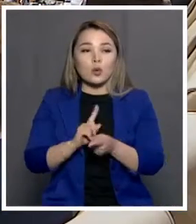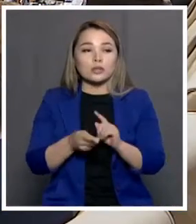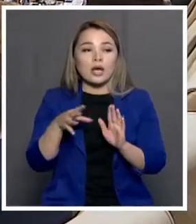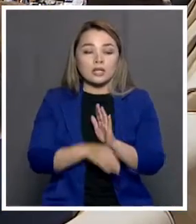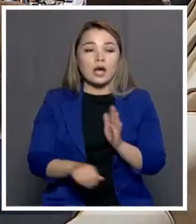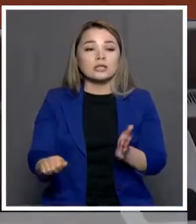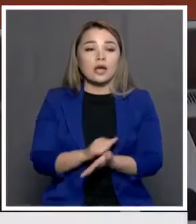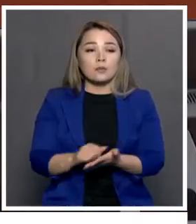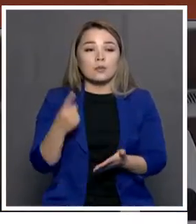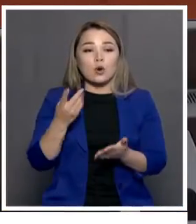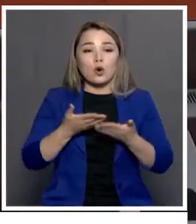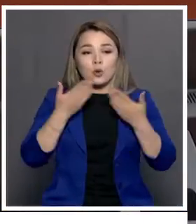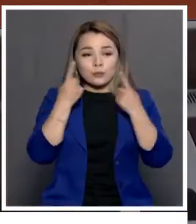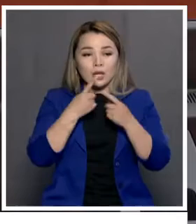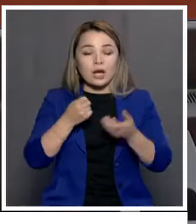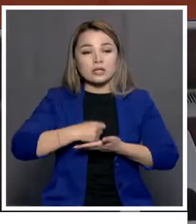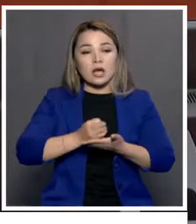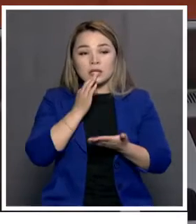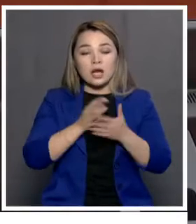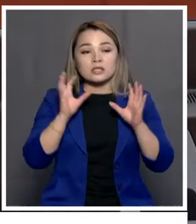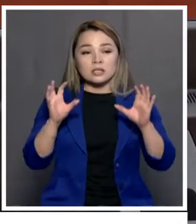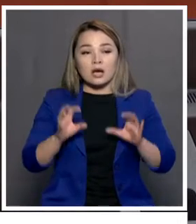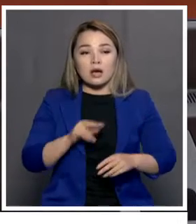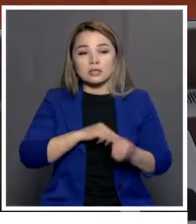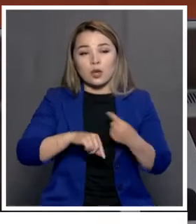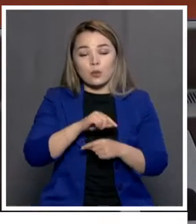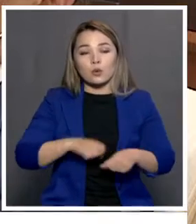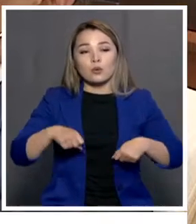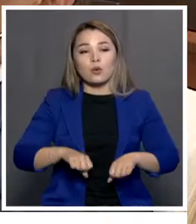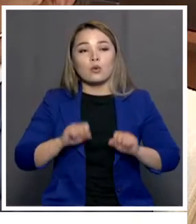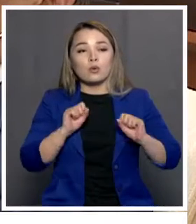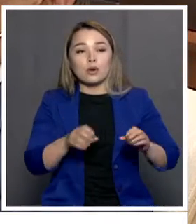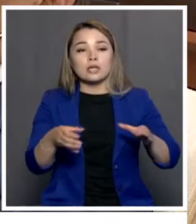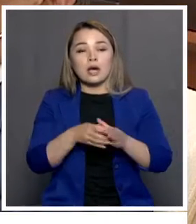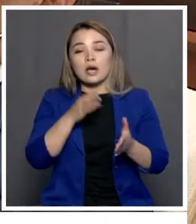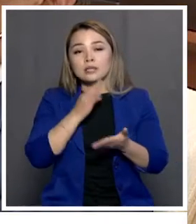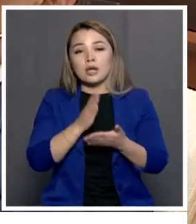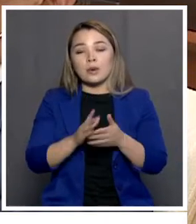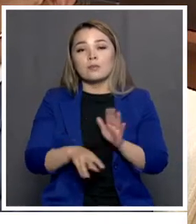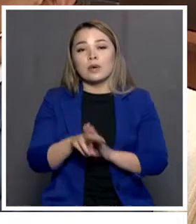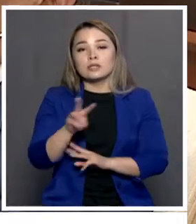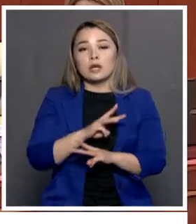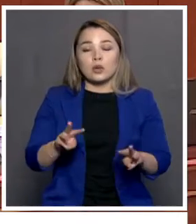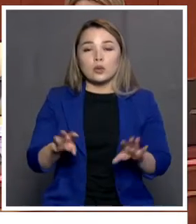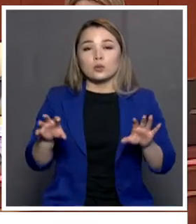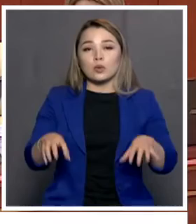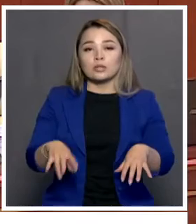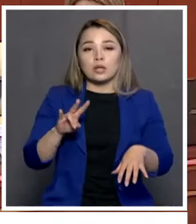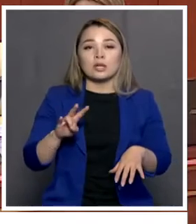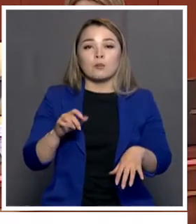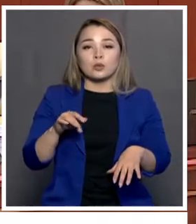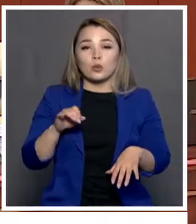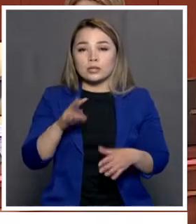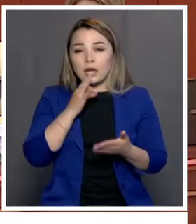енгізіп құжатты бірінші оқылымда мақұлдады. Заңда кәсіпкерлер құқығын қорғауға қатысты тармақтар да бар. Мәжіліс төрағасы Нұрлан Нығматулин заң